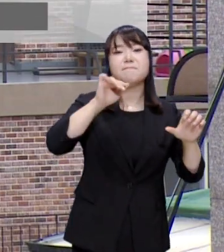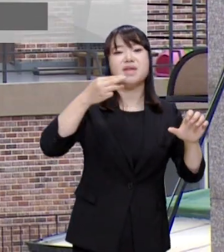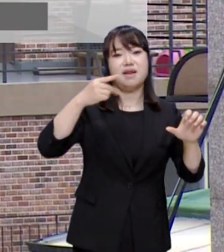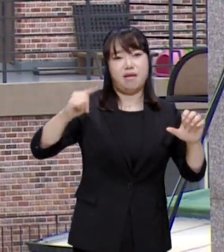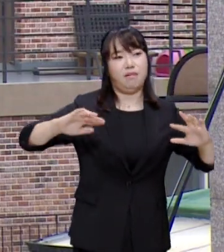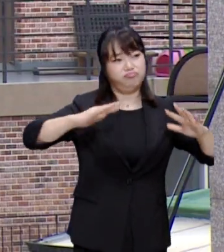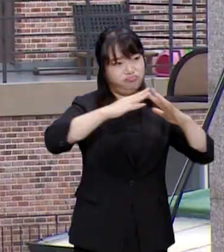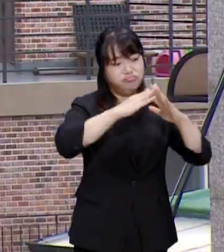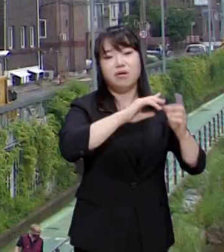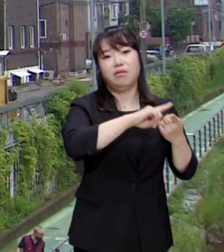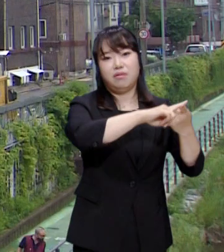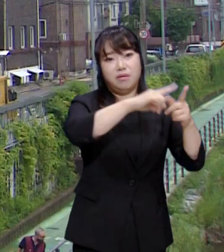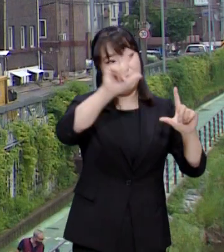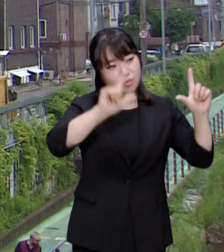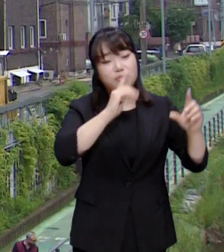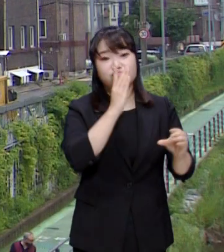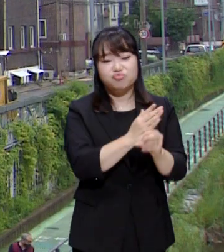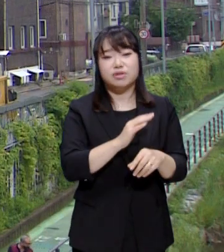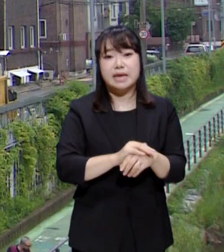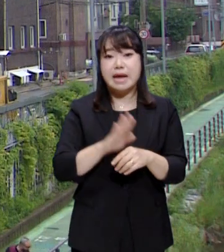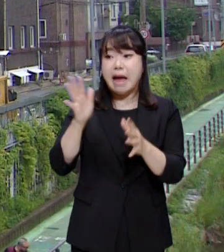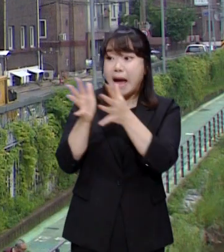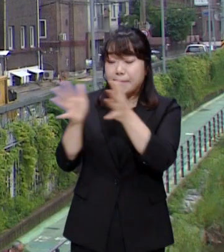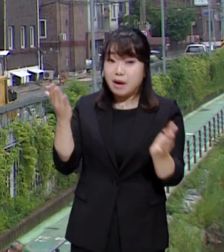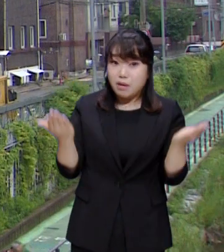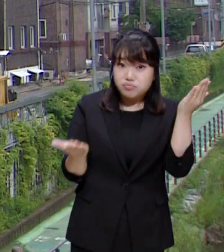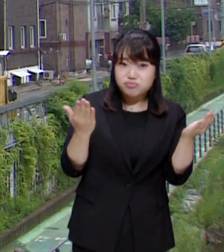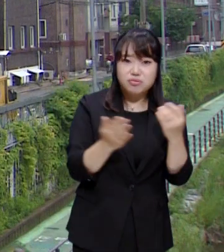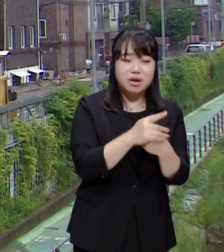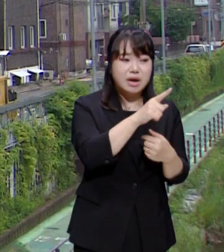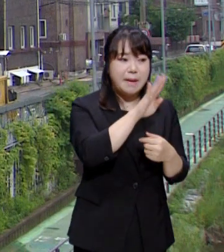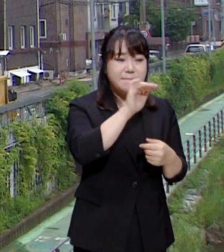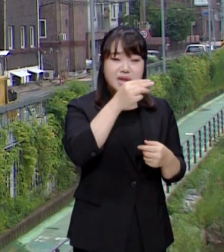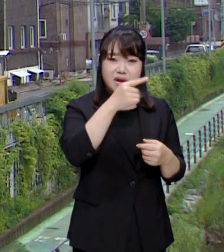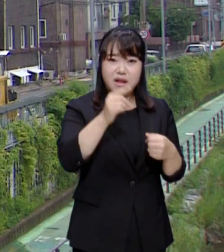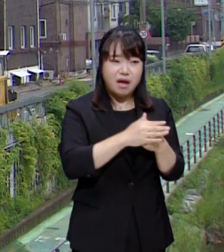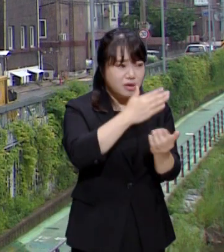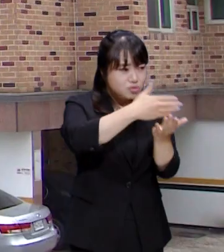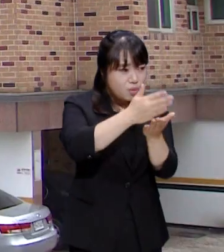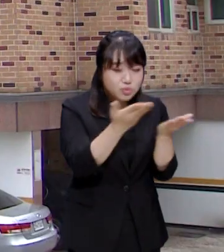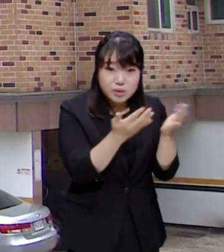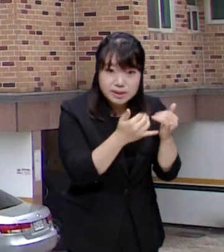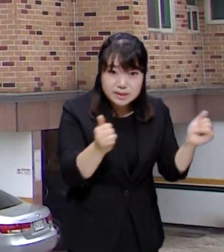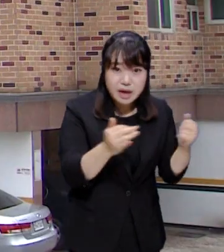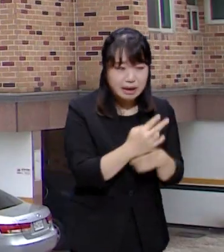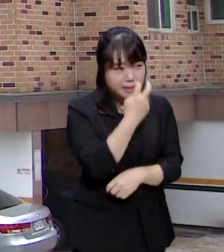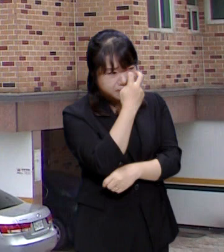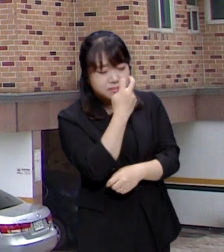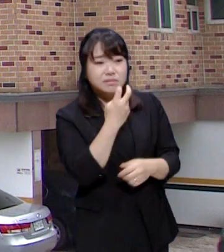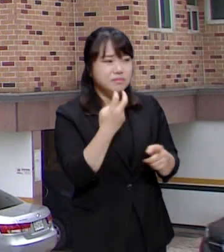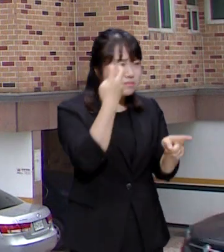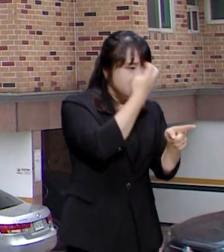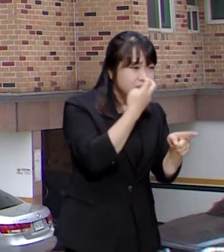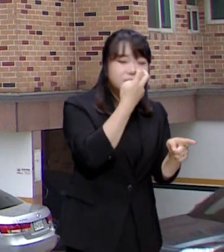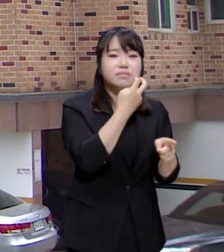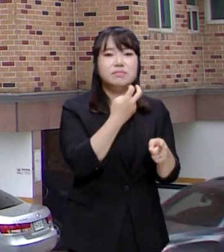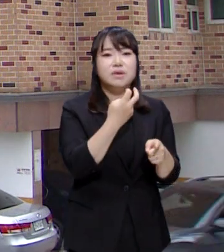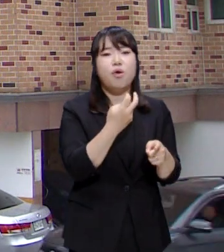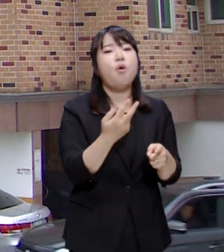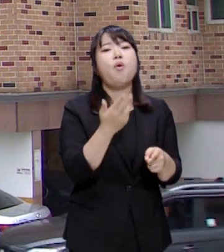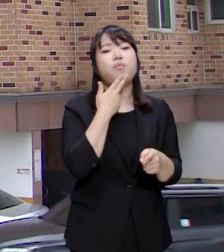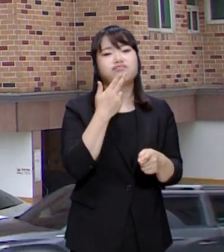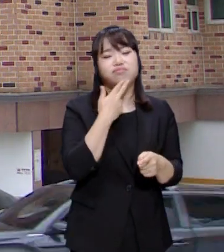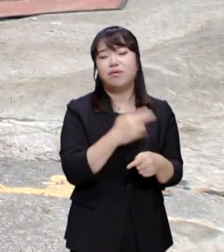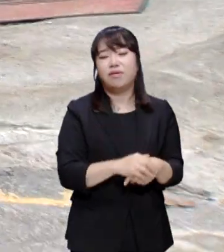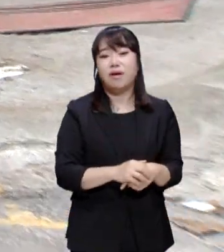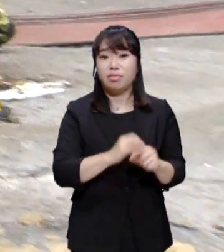차지했습니다. 아파트와 달리 빌라는 경비원이나 청소 노동자 등 단지 전체를 돌보는 주체가 별도로